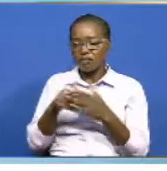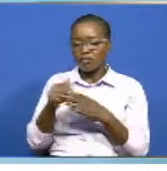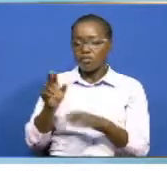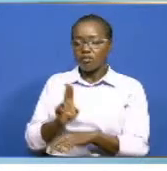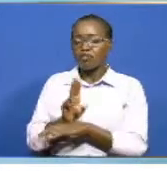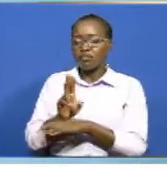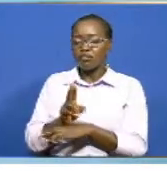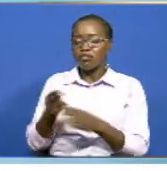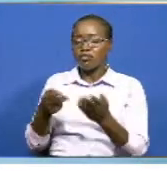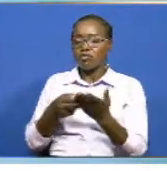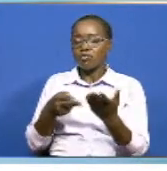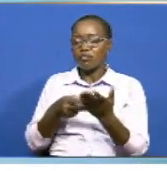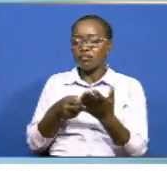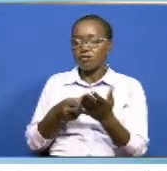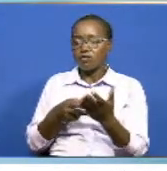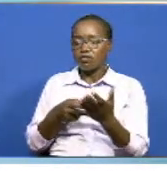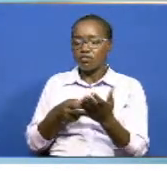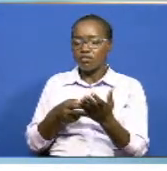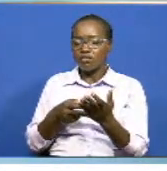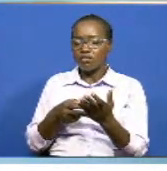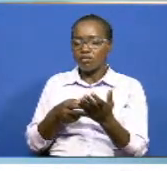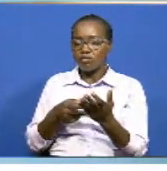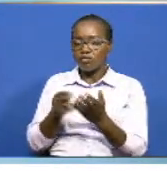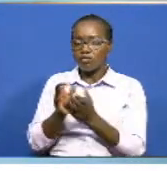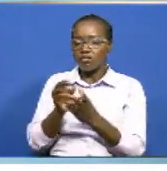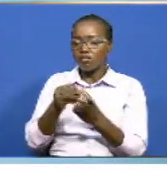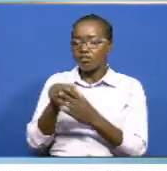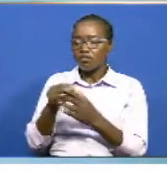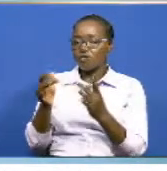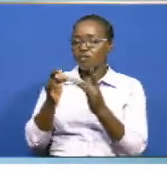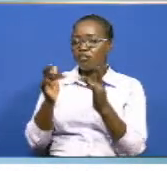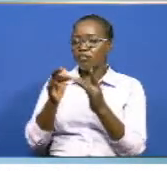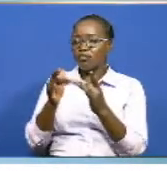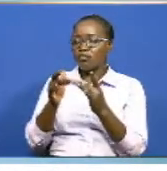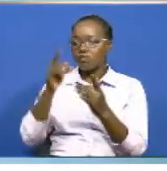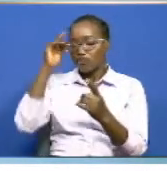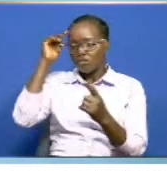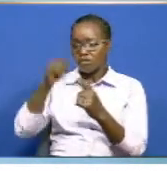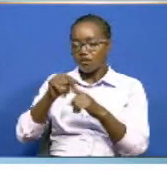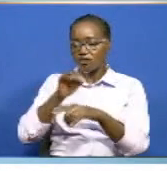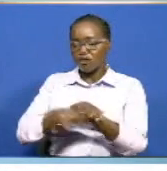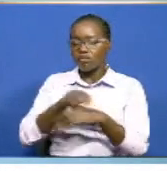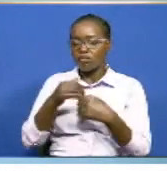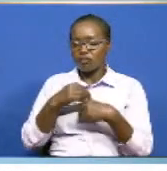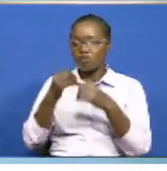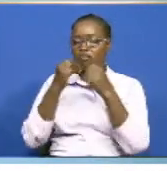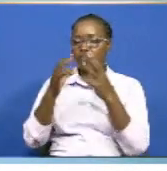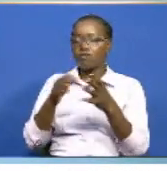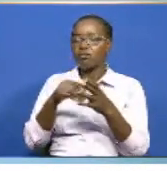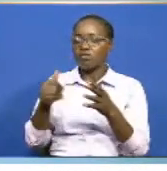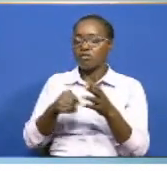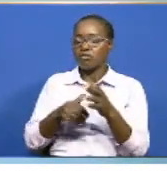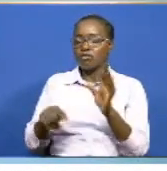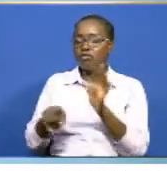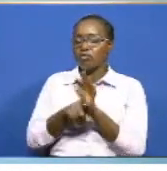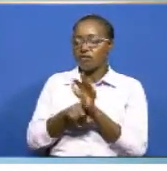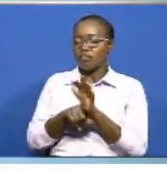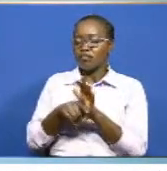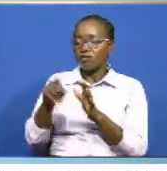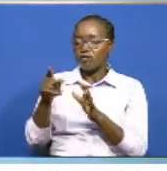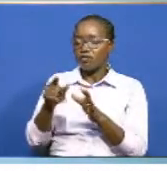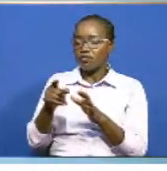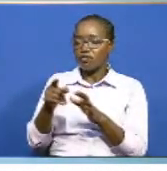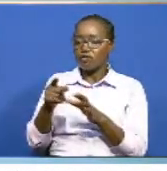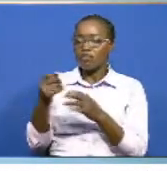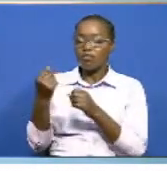wa teknolojia ama internet sio mtu akona nia mzuri. Kuna wenye wako na nia mbaya, labda wao ni kazi yao ni